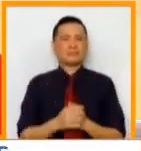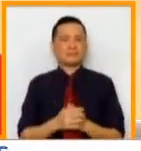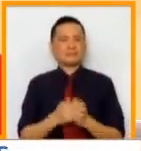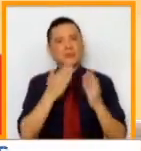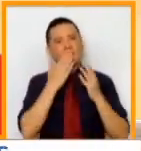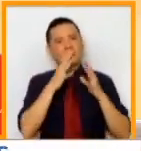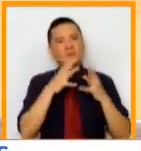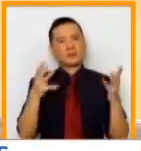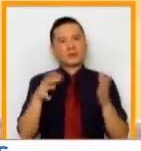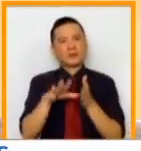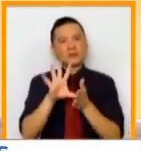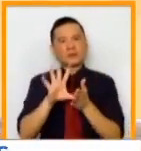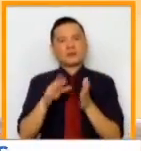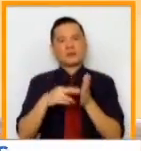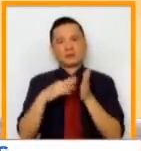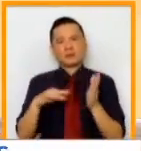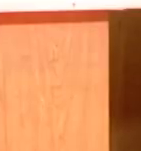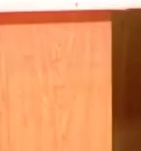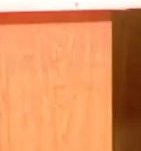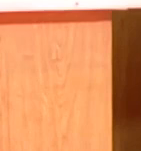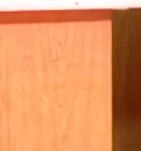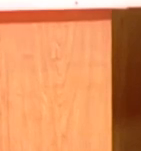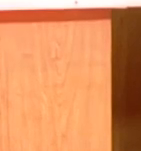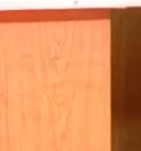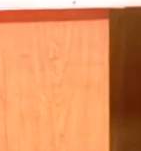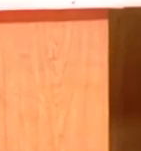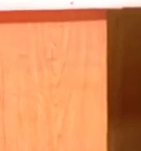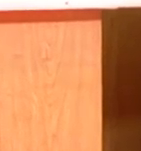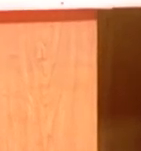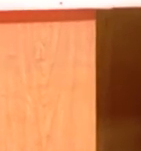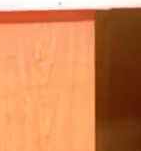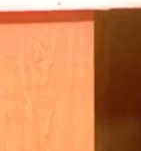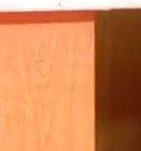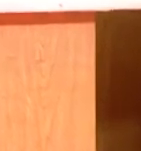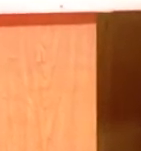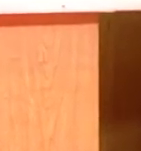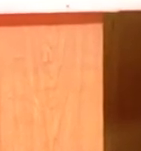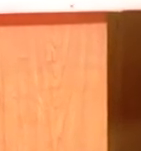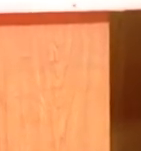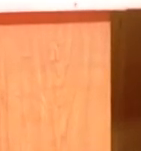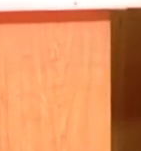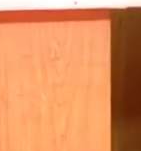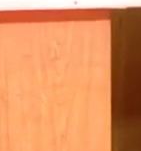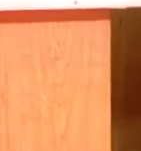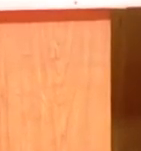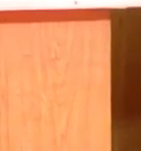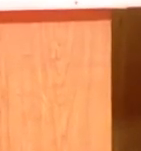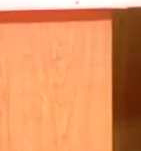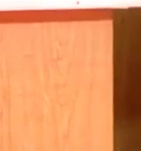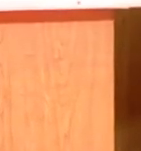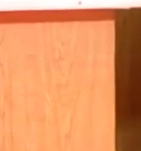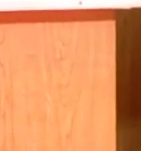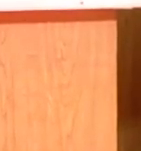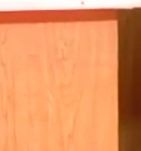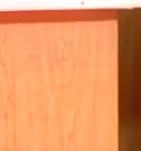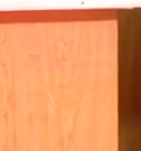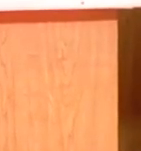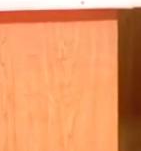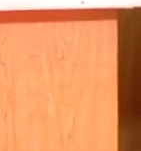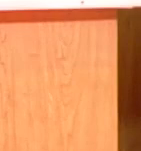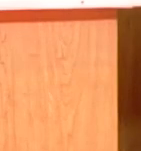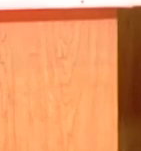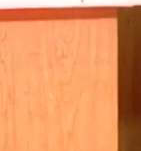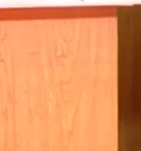Jimenez, ingat. Salamat. Igan, mauna ka sa mga balita. Panoorin ang unang balita sa unang hirit. At iba